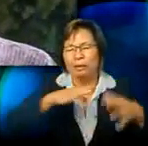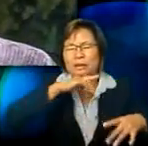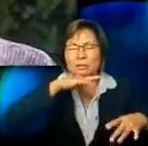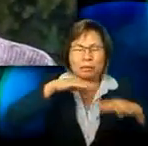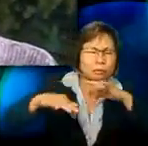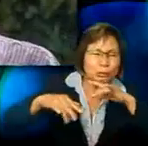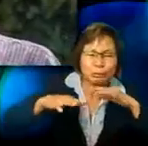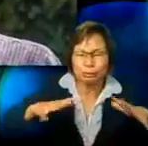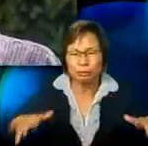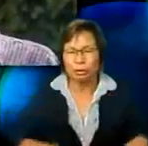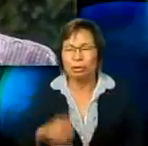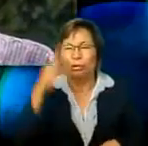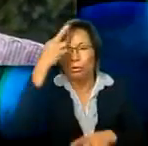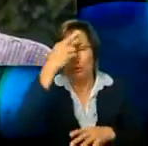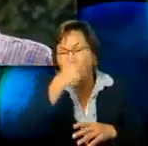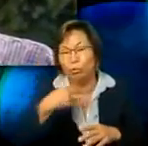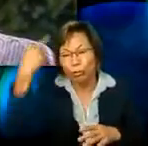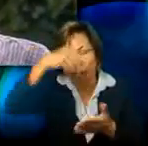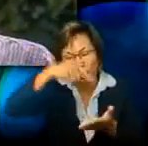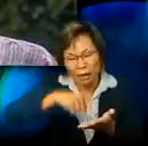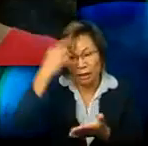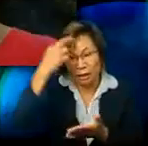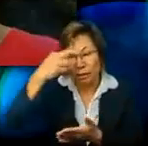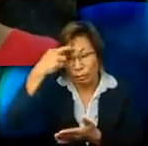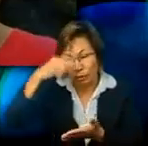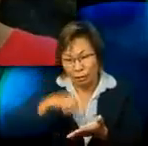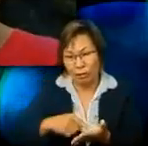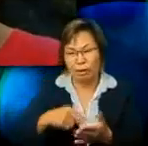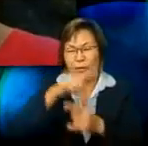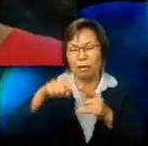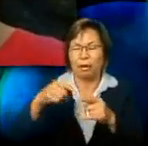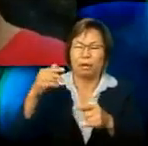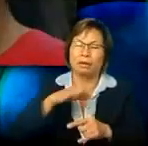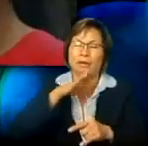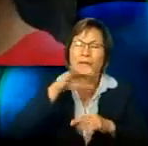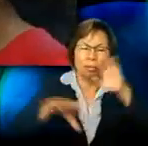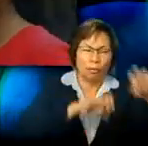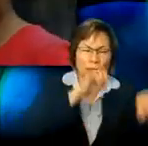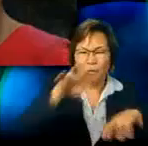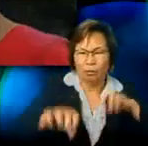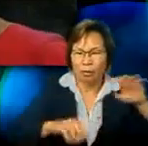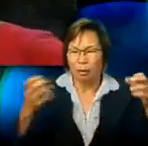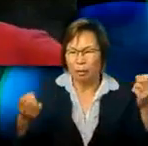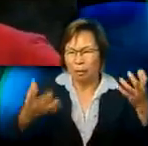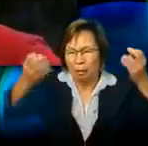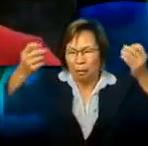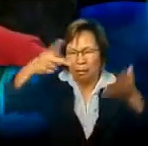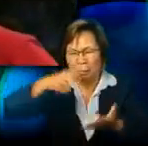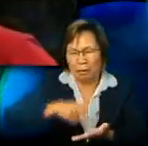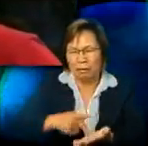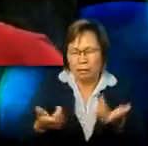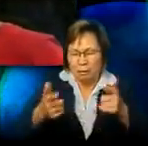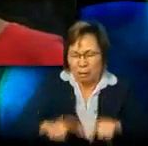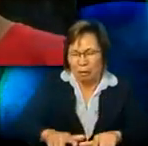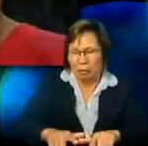sangat pencemaran. Rupa-rupanya inilah puncanya. Bila sampah dibuang merata-rata macam ni, banyak kesan